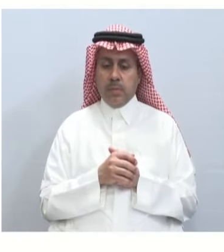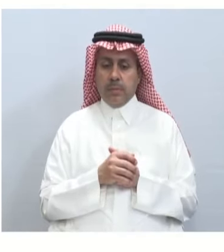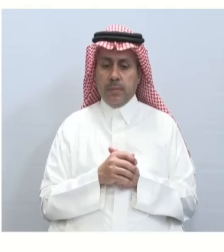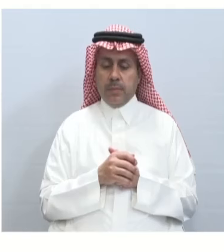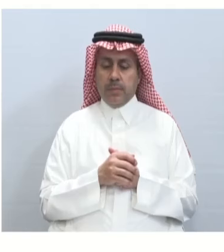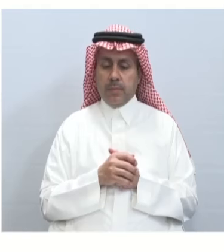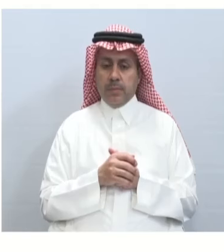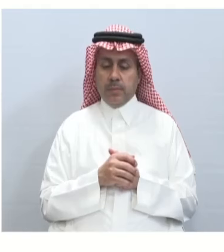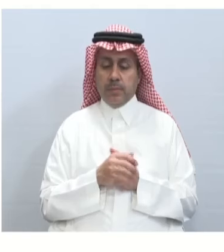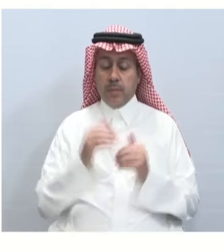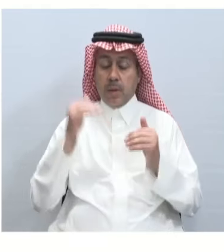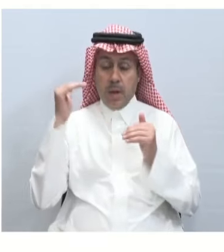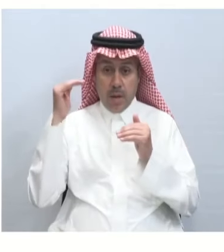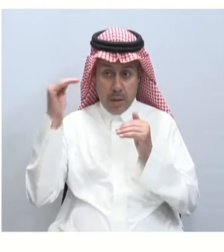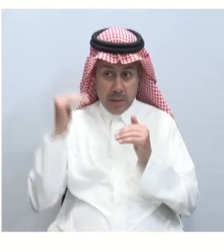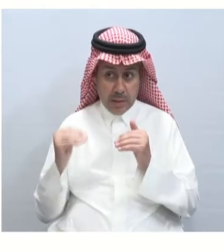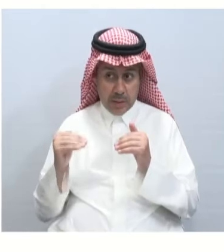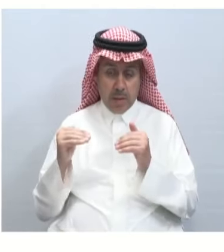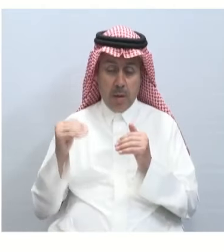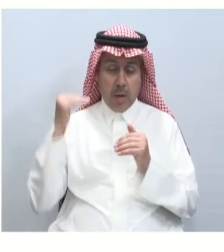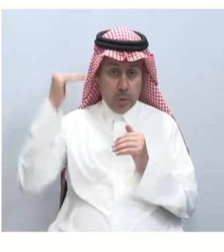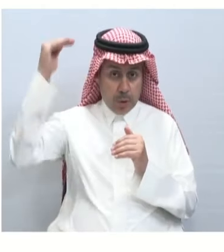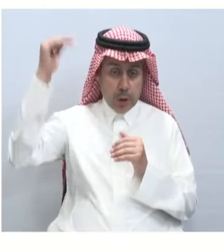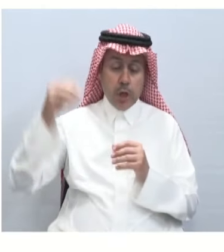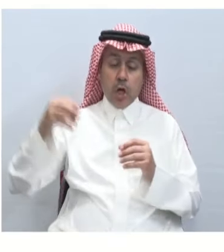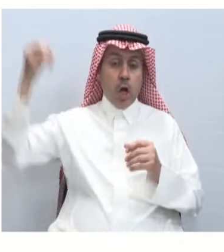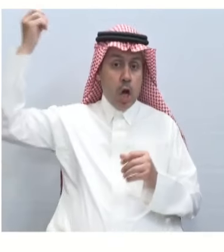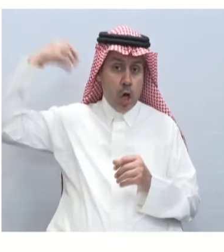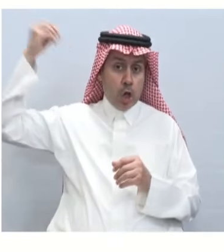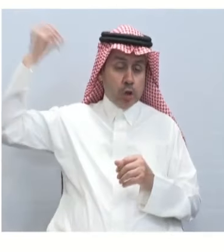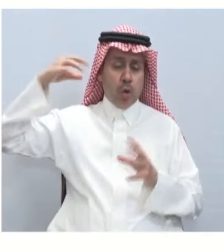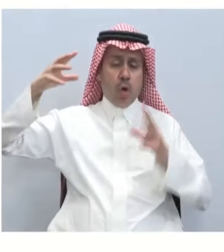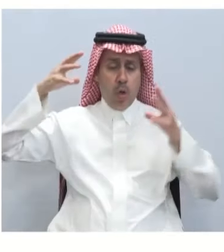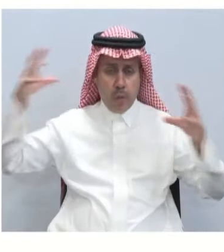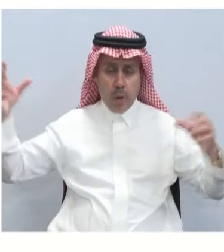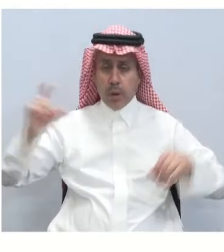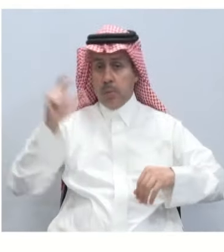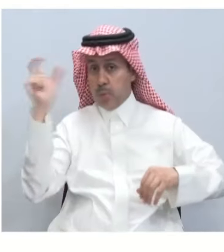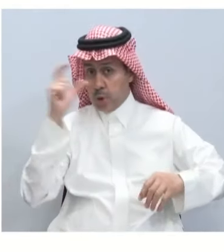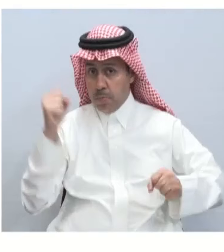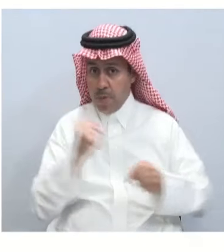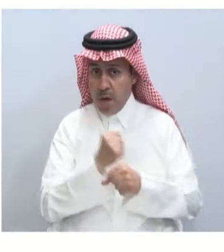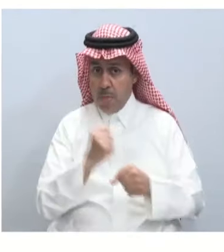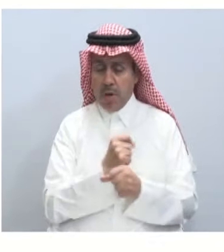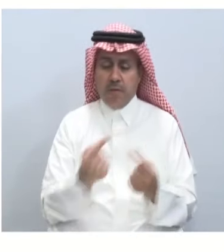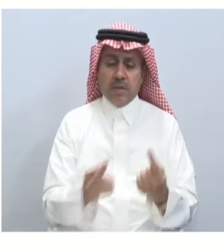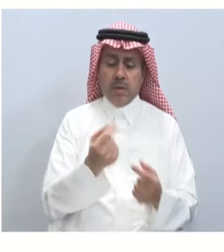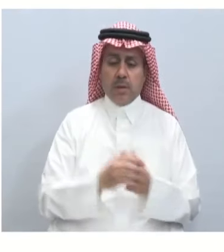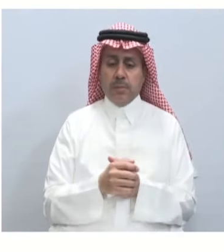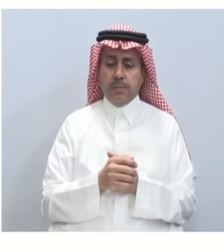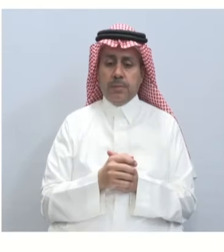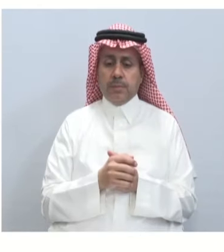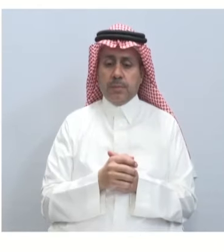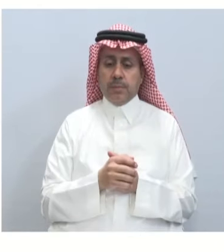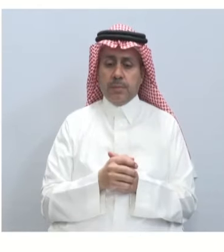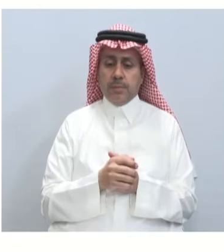ايضا رتب الله الاجر الكثير للمسلم الذي يعمل في الزراعه لاحظوا